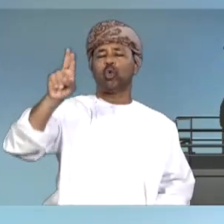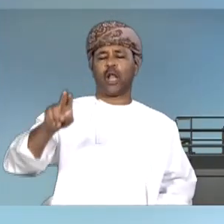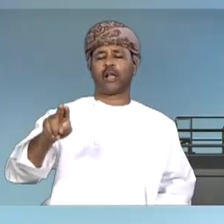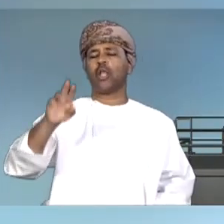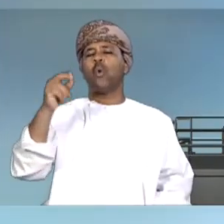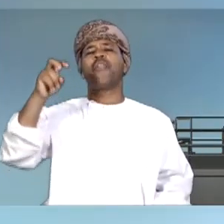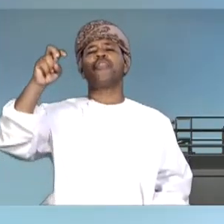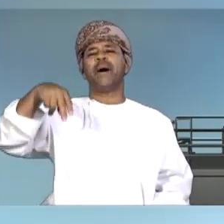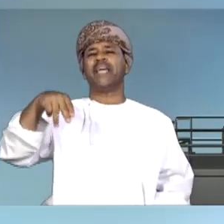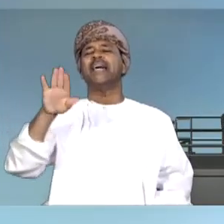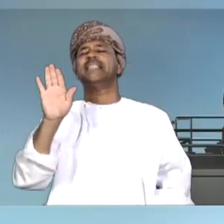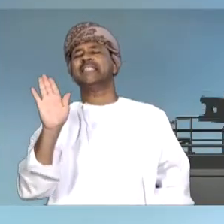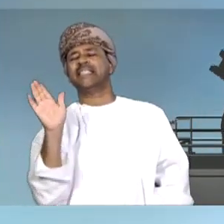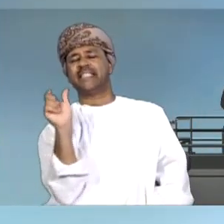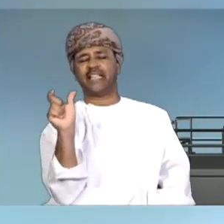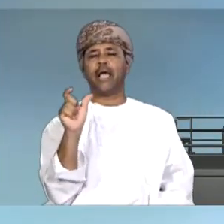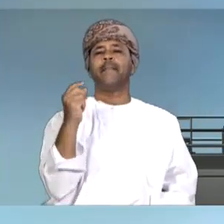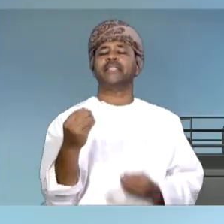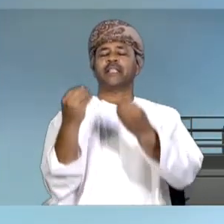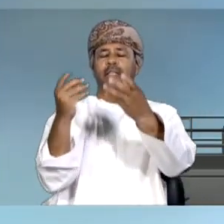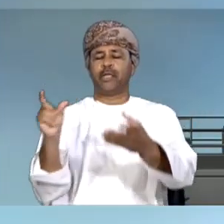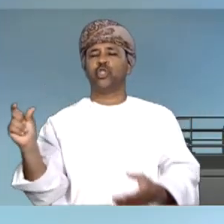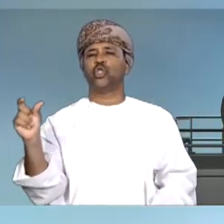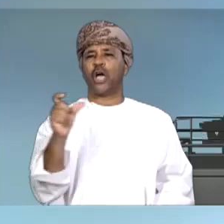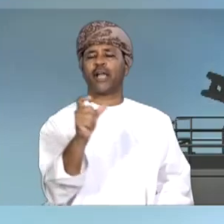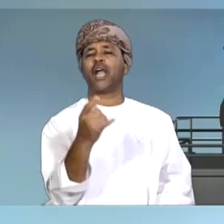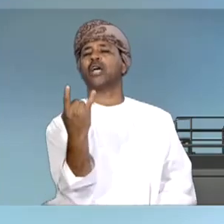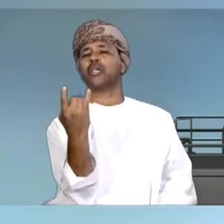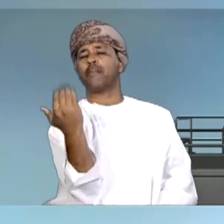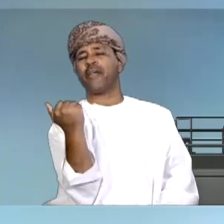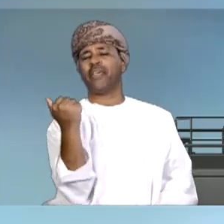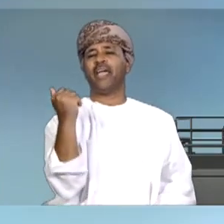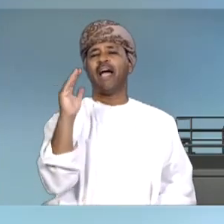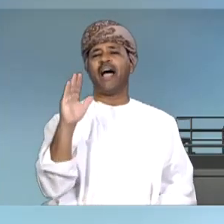و8 سنتات مقارنة بسعر تسليم شهر أكتوبر الماضي.